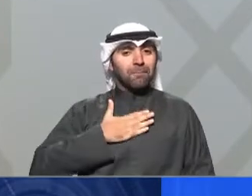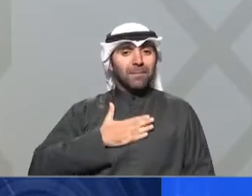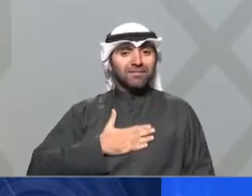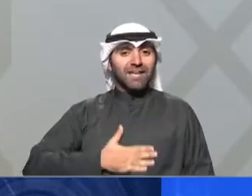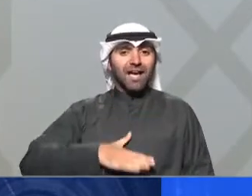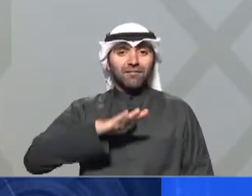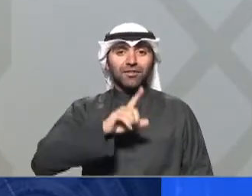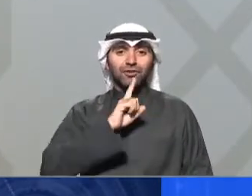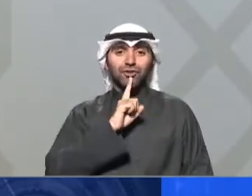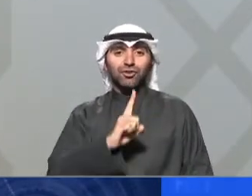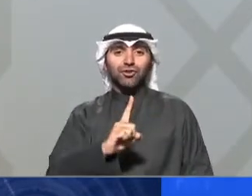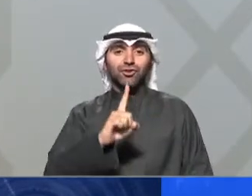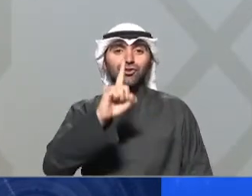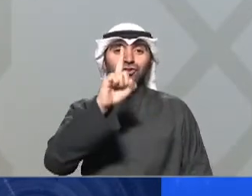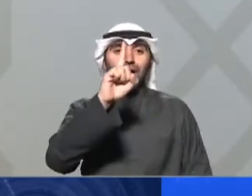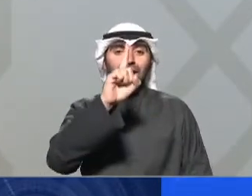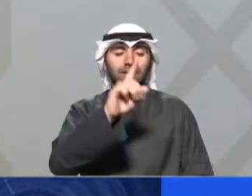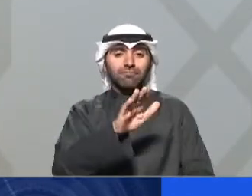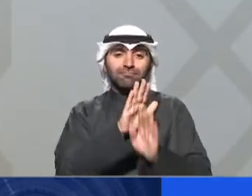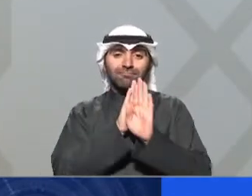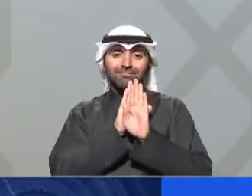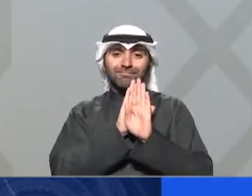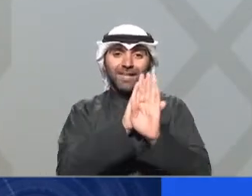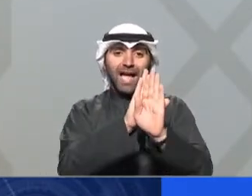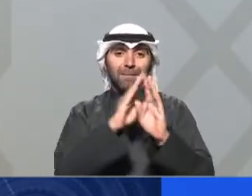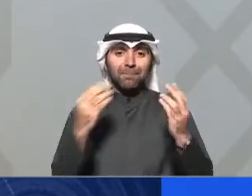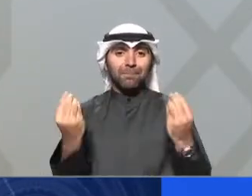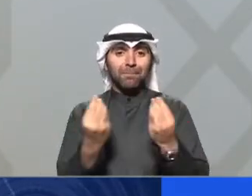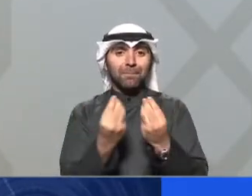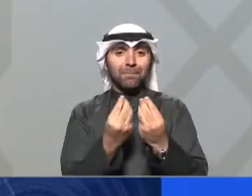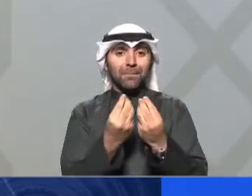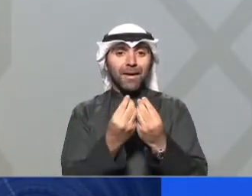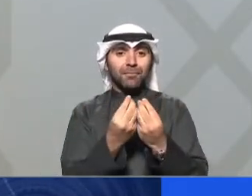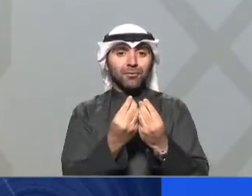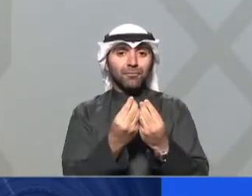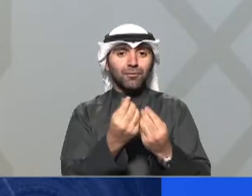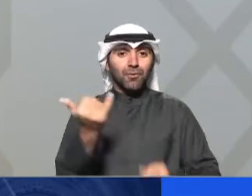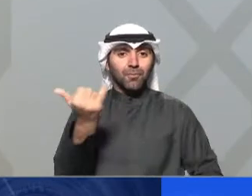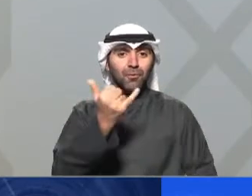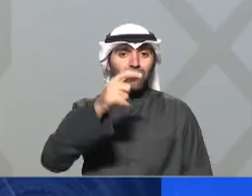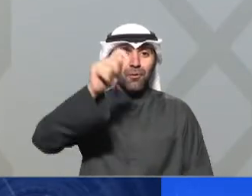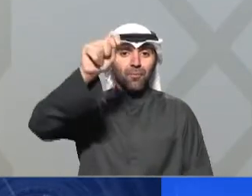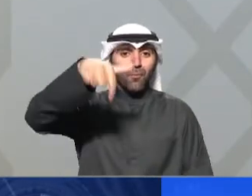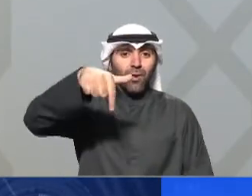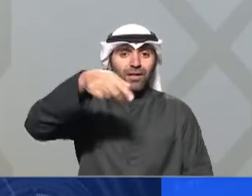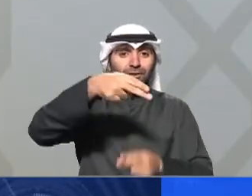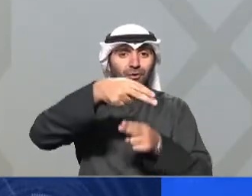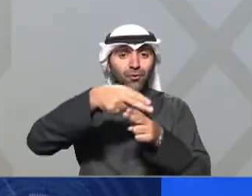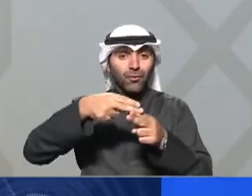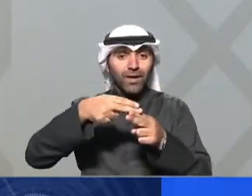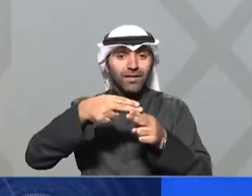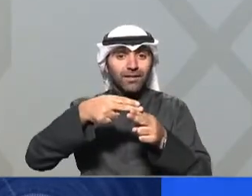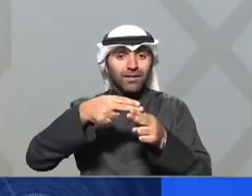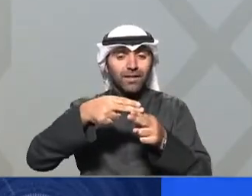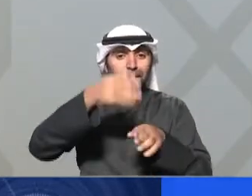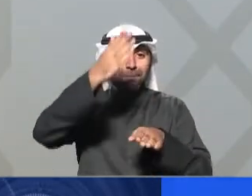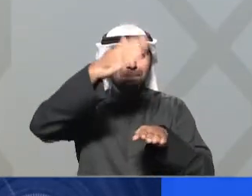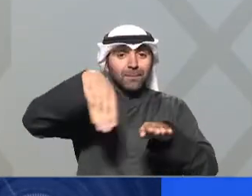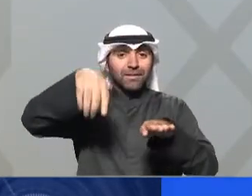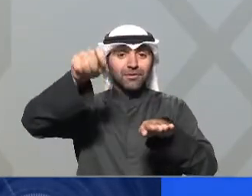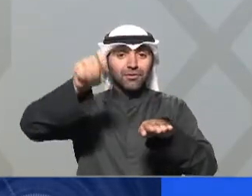المواطنين من إقرار هذه التشريعات اللي تحظى بدعم أيضا النواب، فإن شاء الله نتمنى